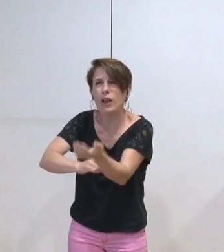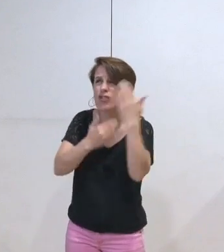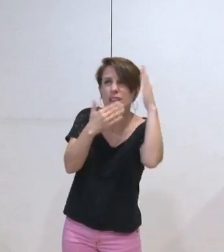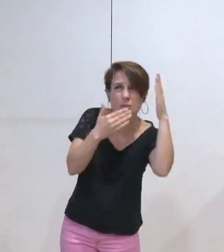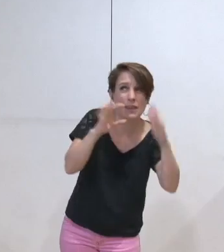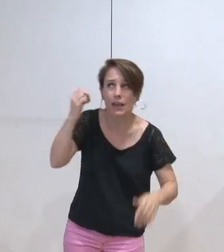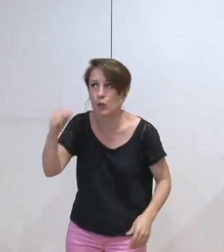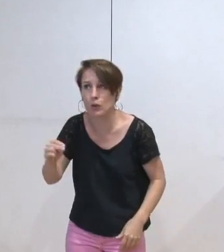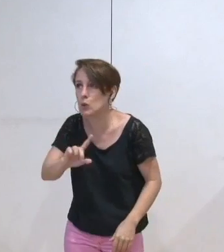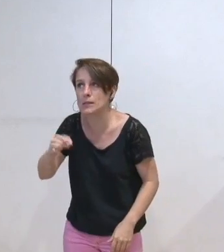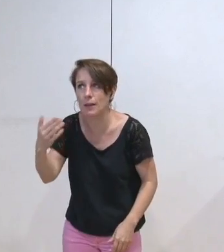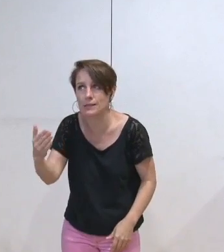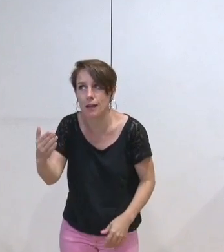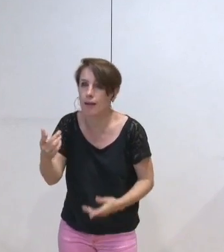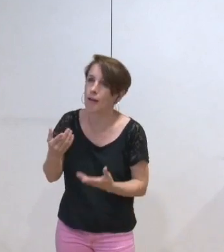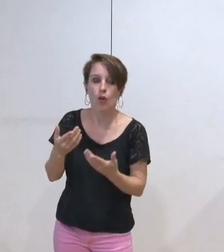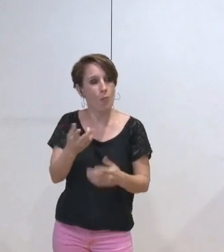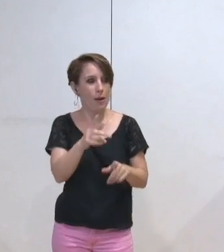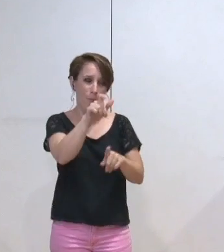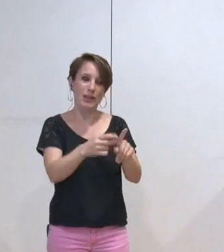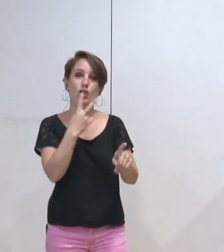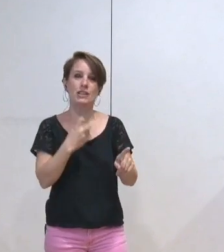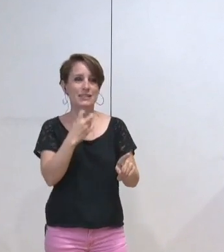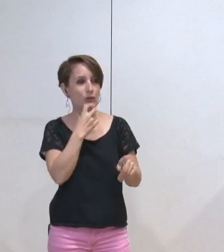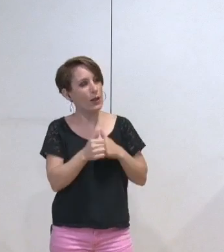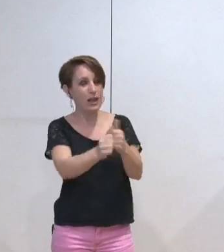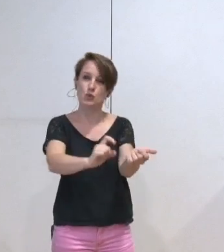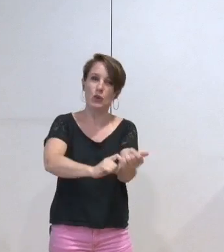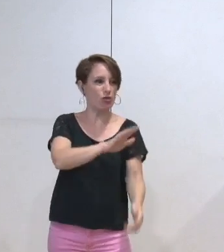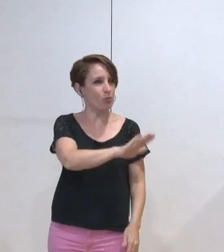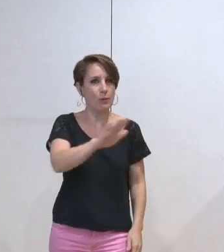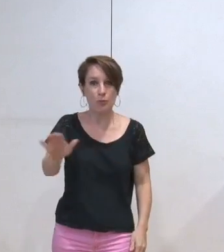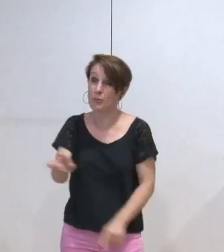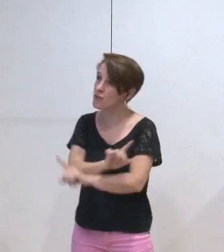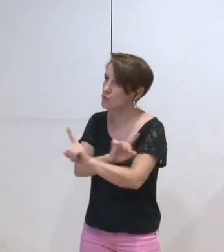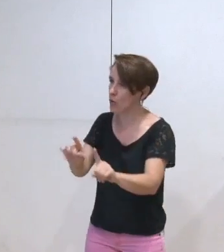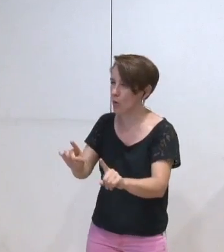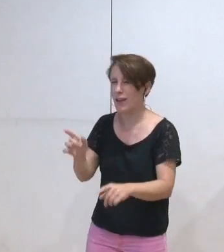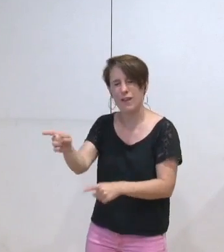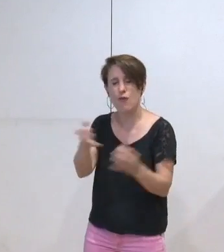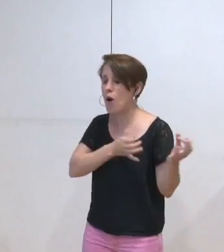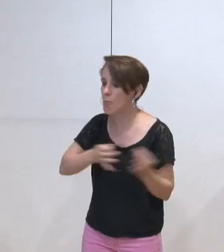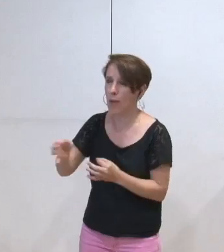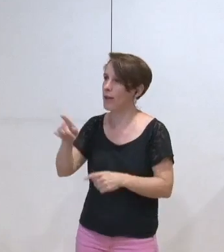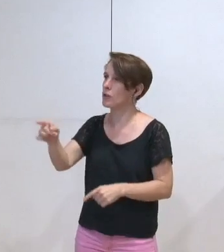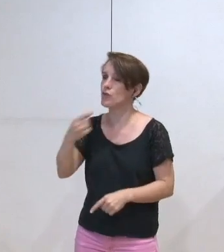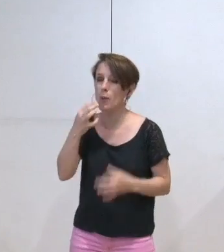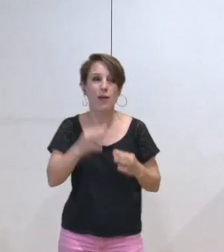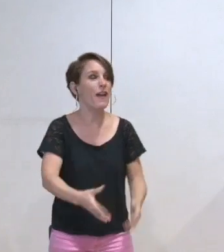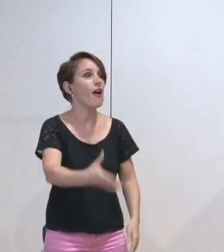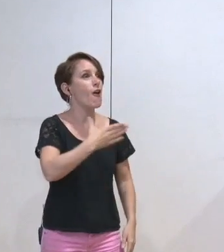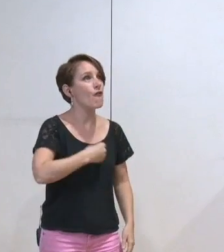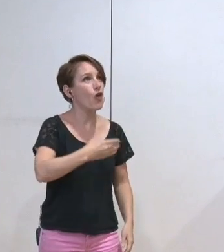qui le leur donne la qualité ou pas de citoyen c'est important de se souvenir de ça parce que vous faites en permanence une assimilation entre des Français